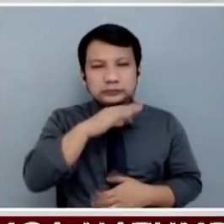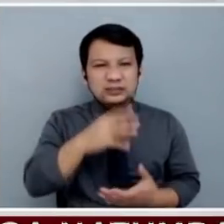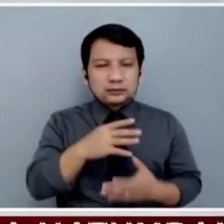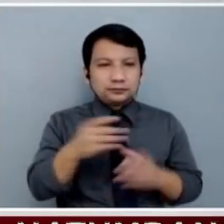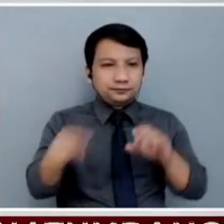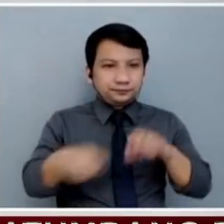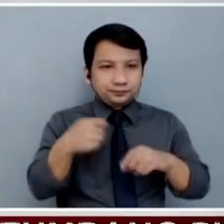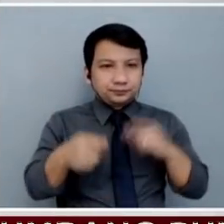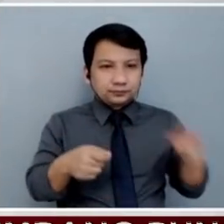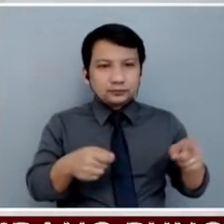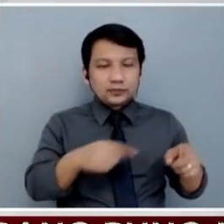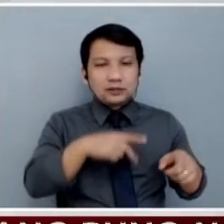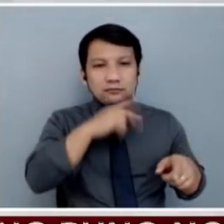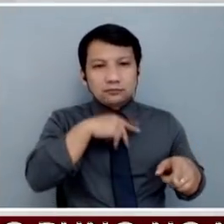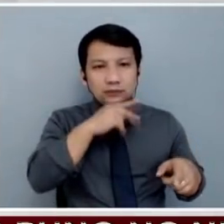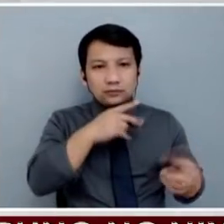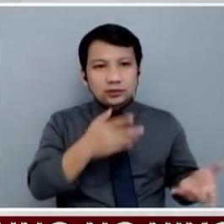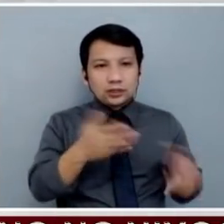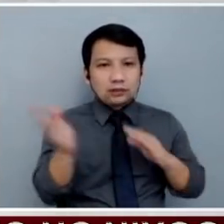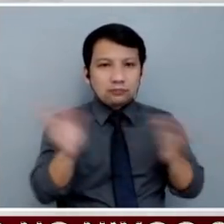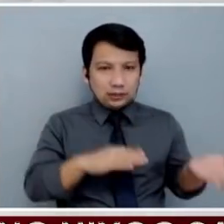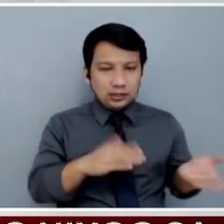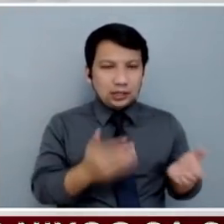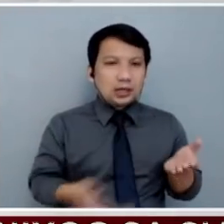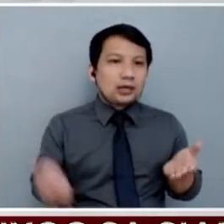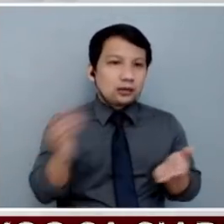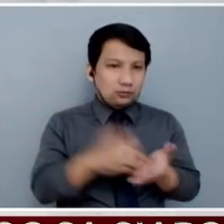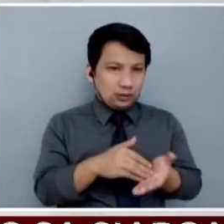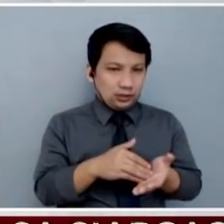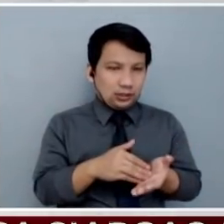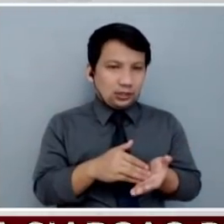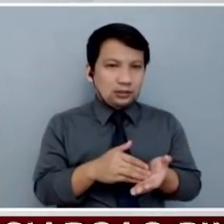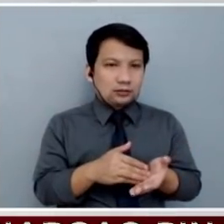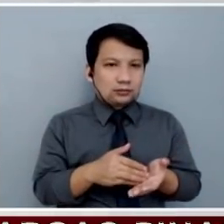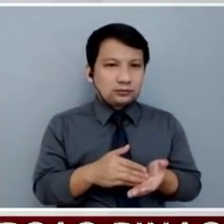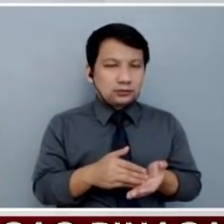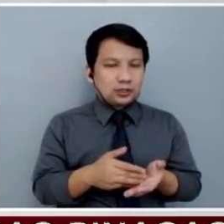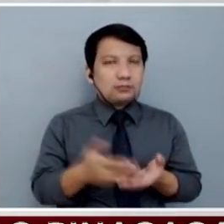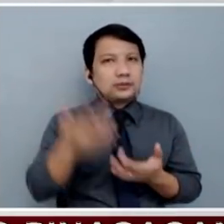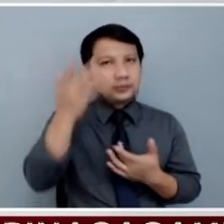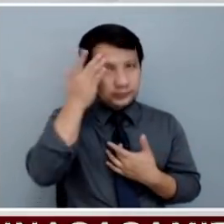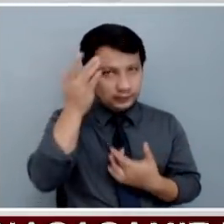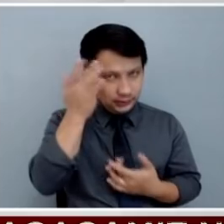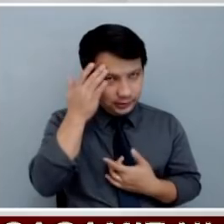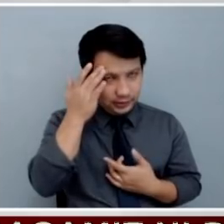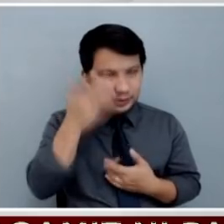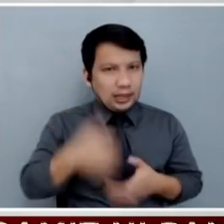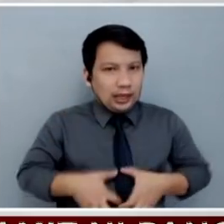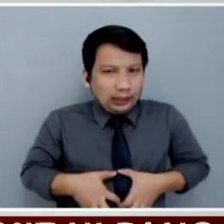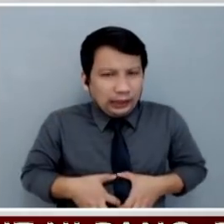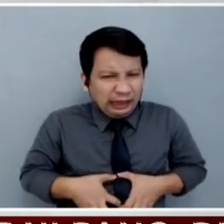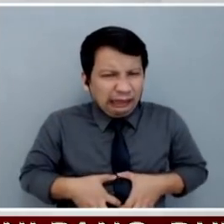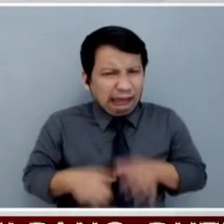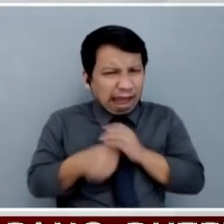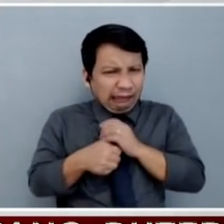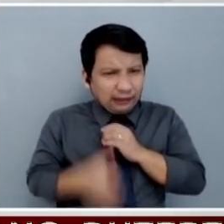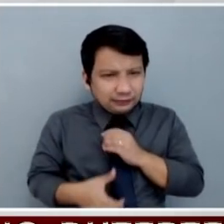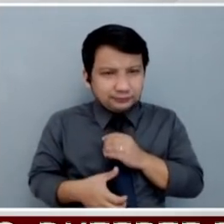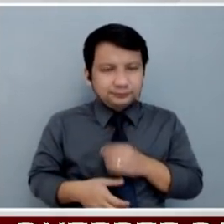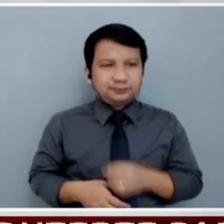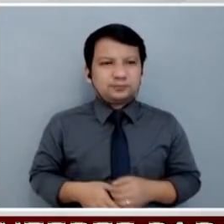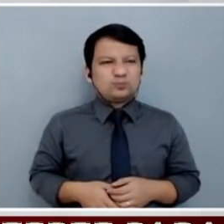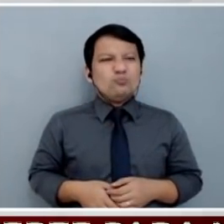na yung baboy na yun ay namatay na, na pinatay pa uli. Nakakadulot naman ang sakit ng tiyan, pagtatae. Yung mga parang